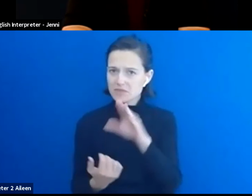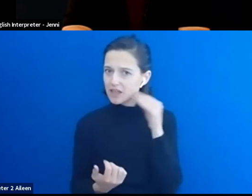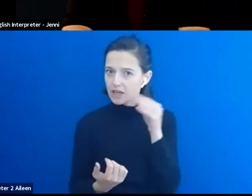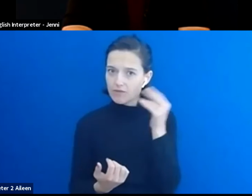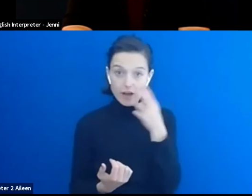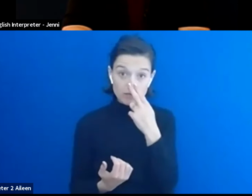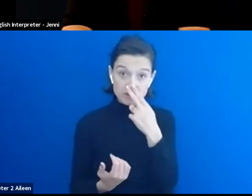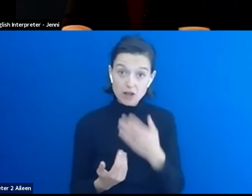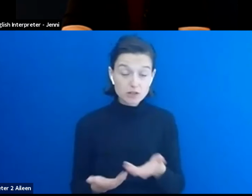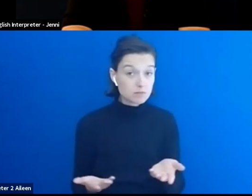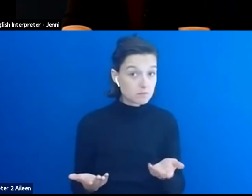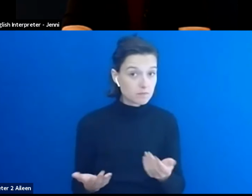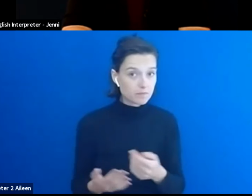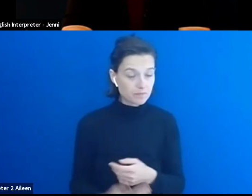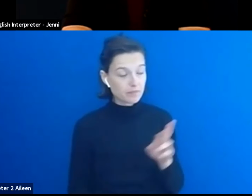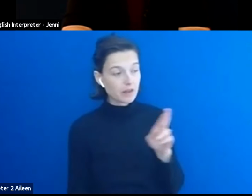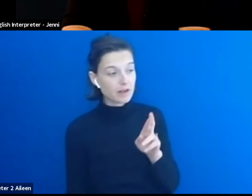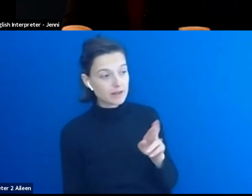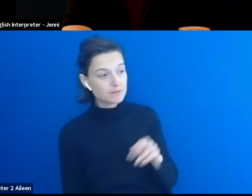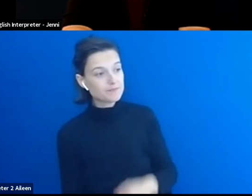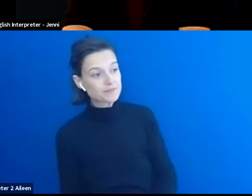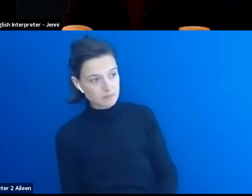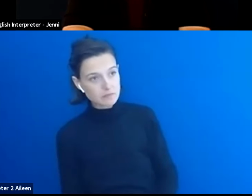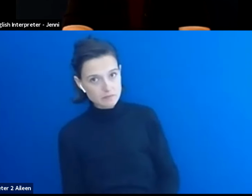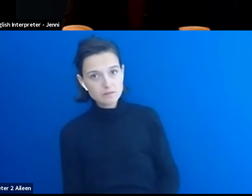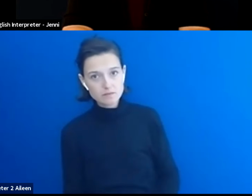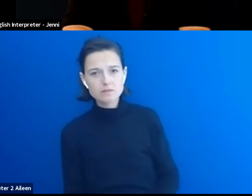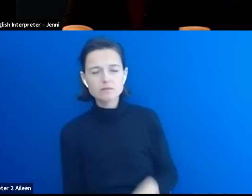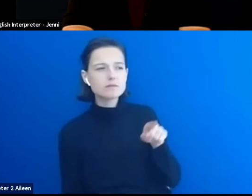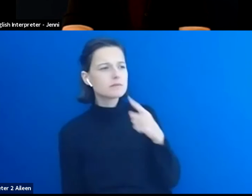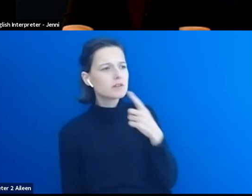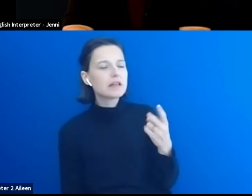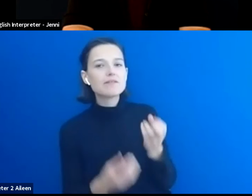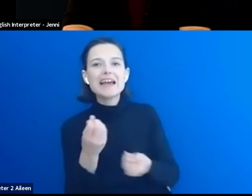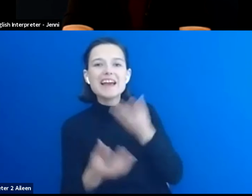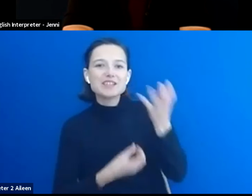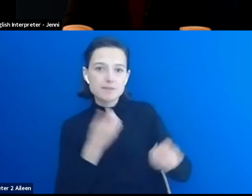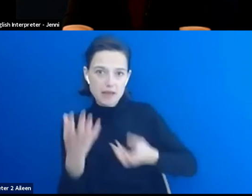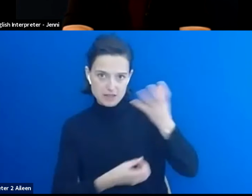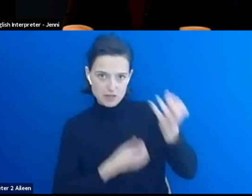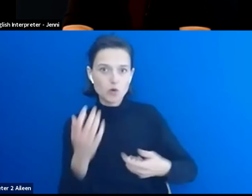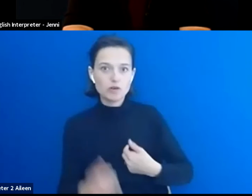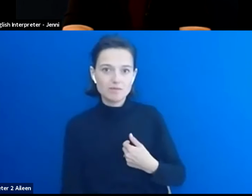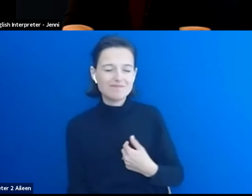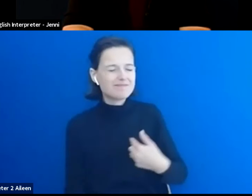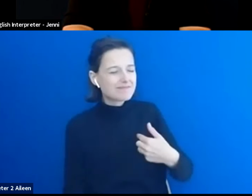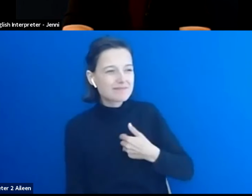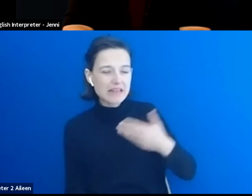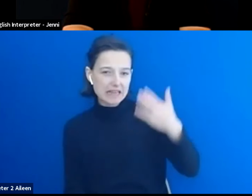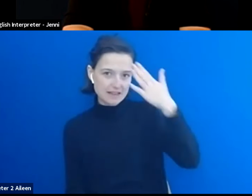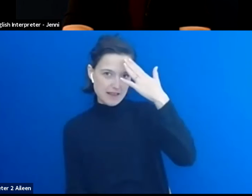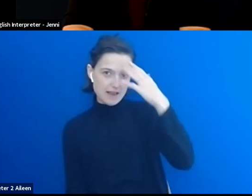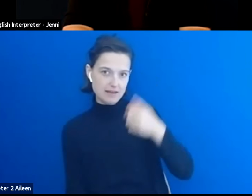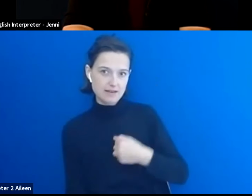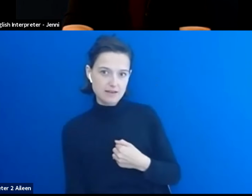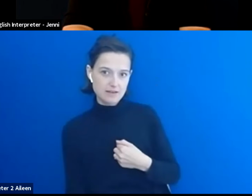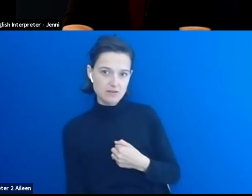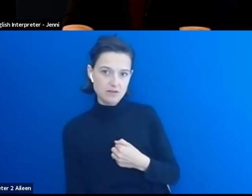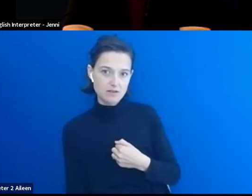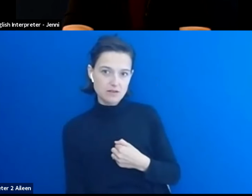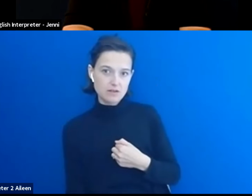Das ist nämlich das, weil du so viel von Inspiration auch sprichst. Und da kenne ich die Inspiration. Daher kenne ich die